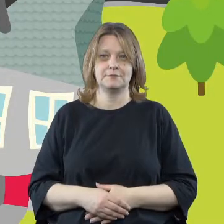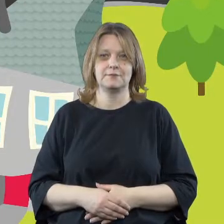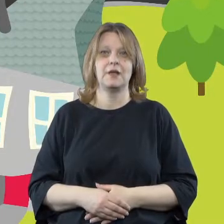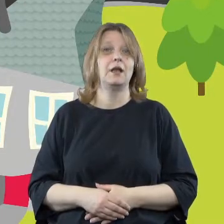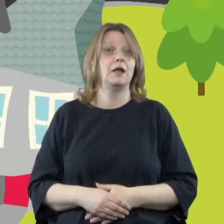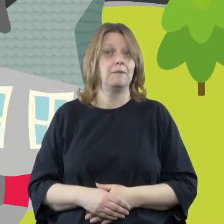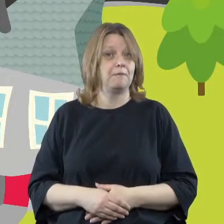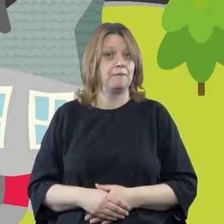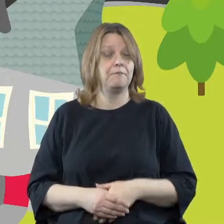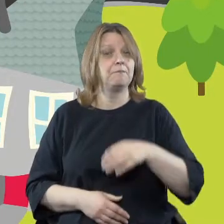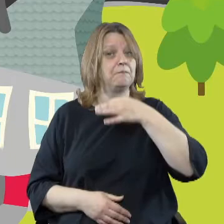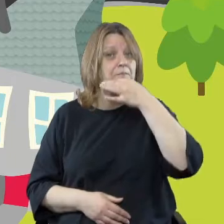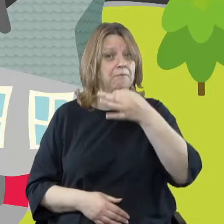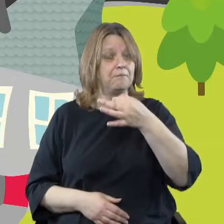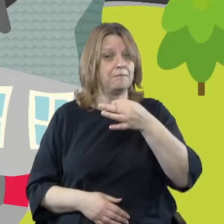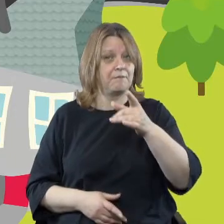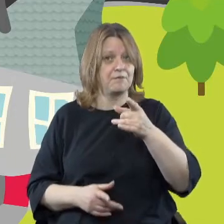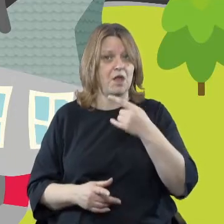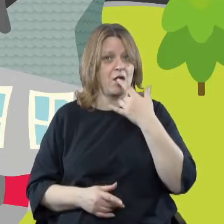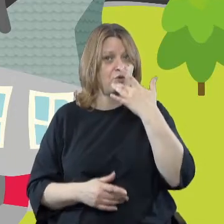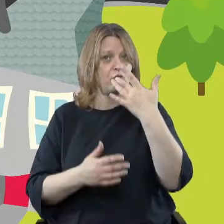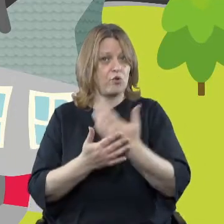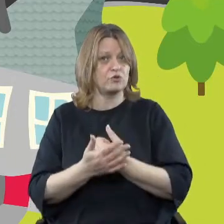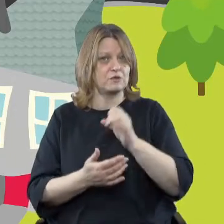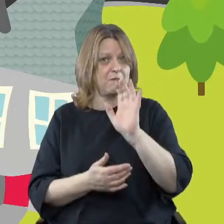Czy nosicie elementy odblaskowe?